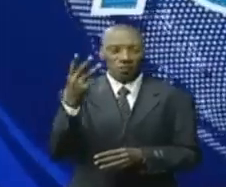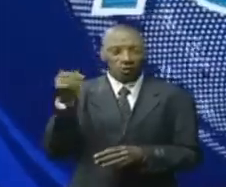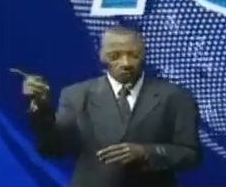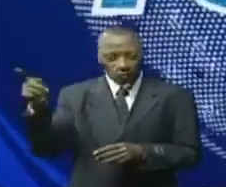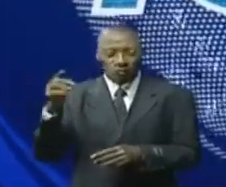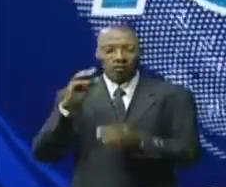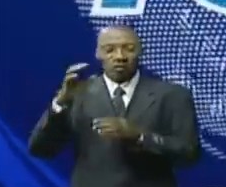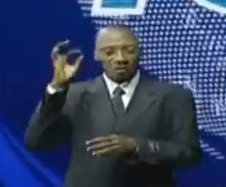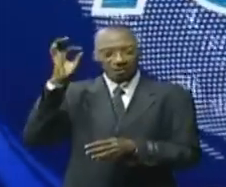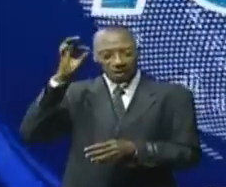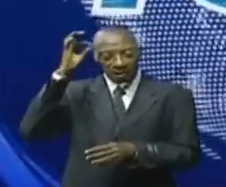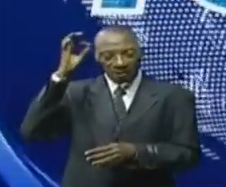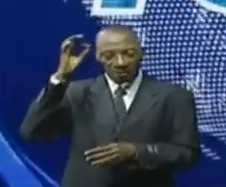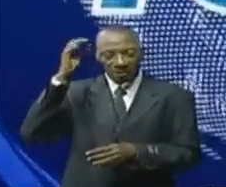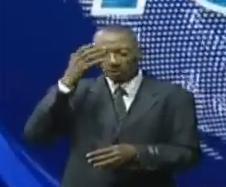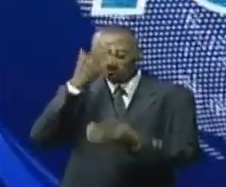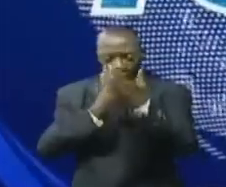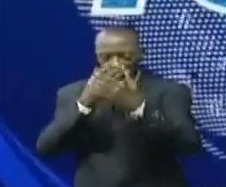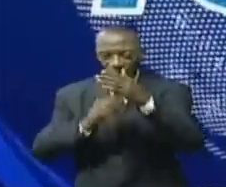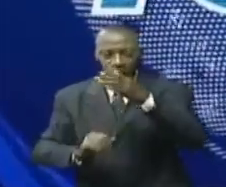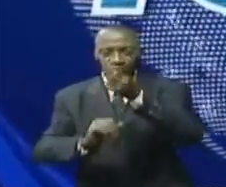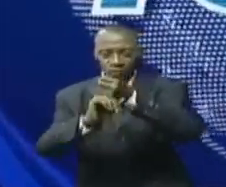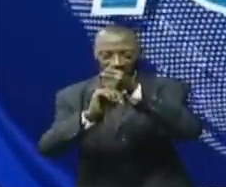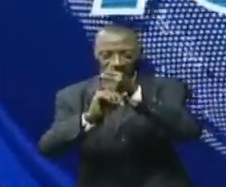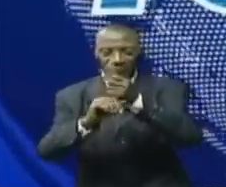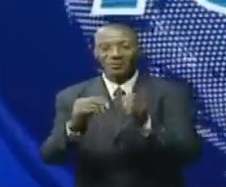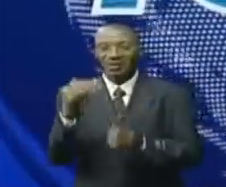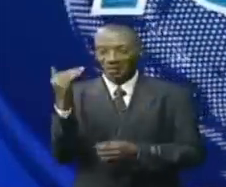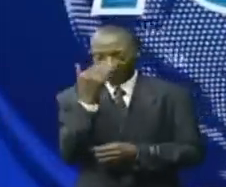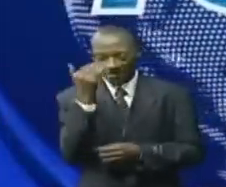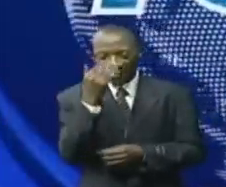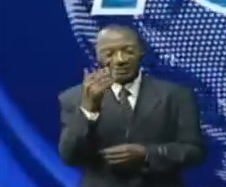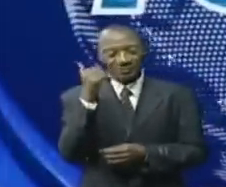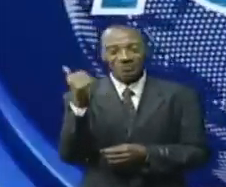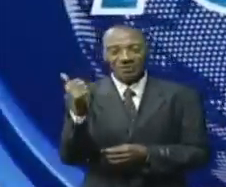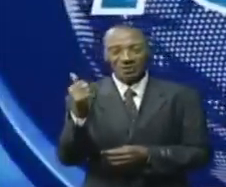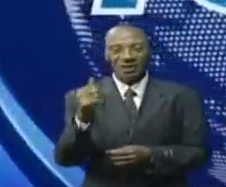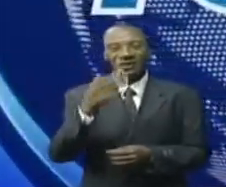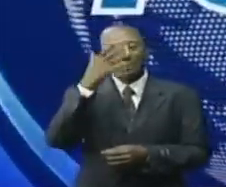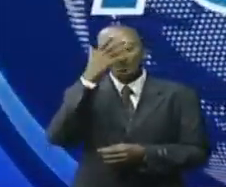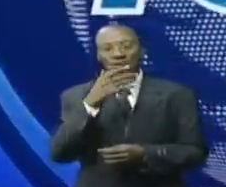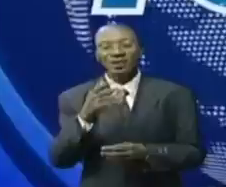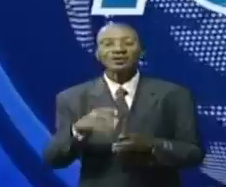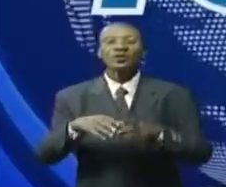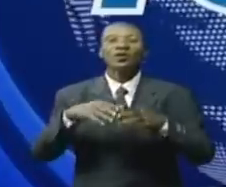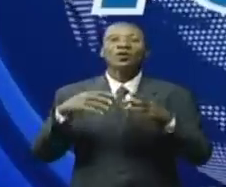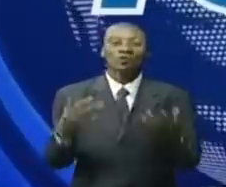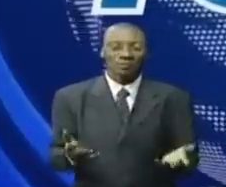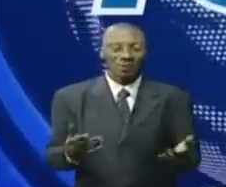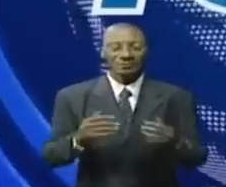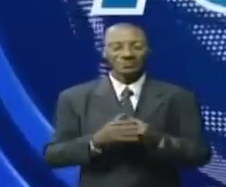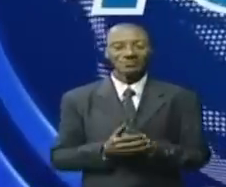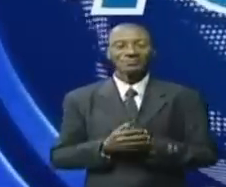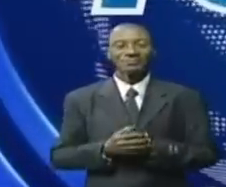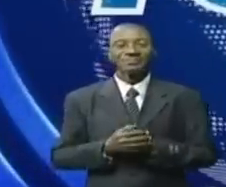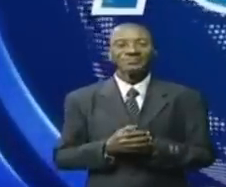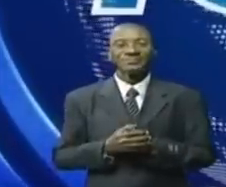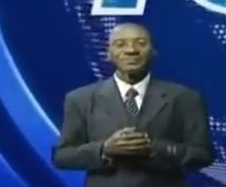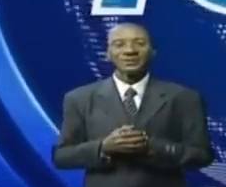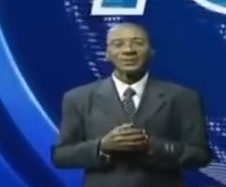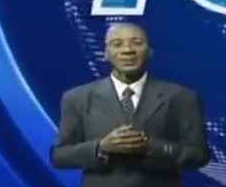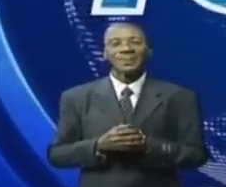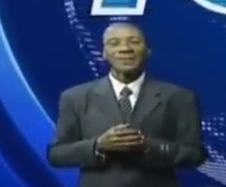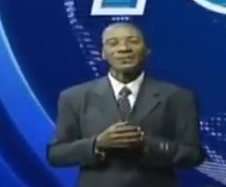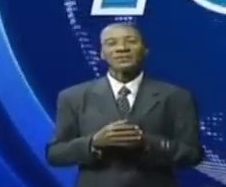Suivez ces images du garant de la nation qui vient d'arriver à Nairobi où va se tenir les travaux du 3e conclave des